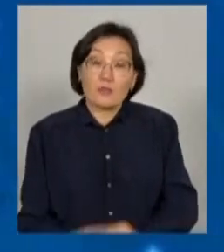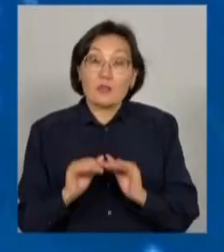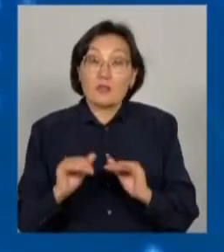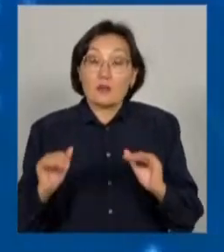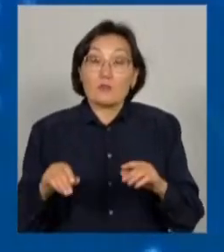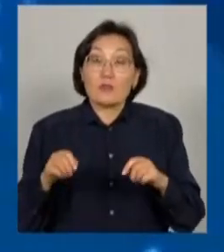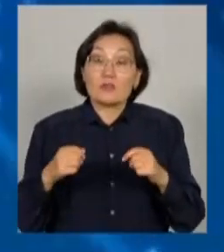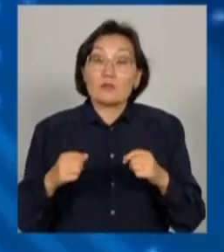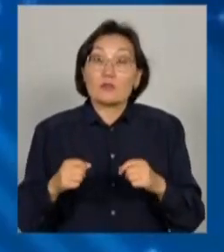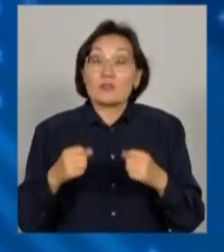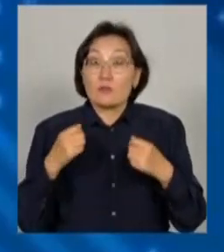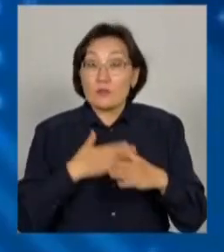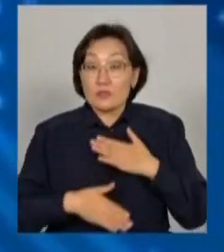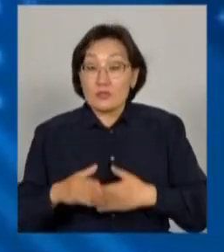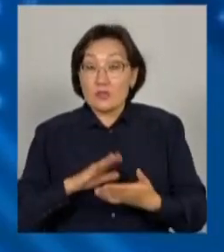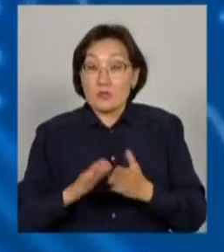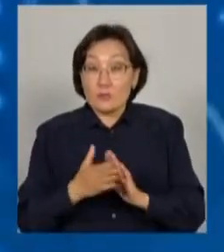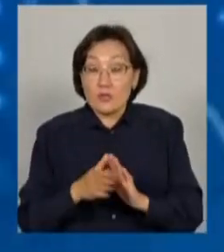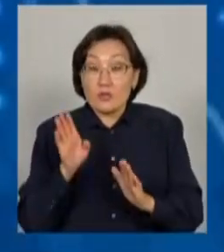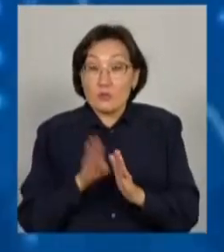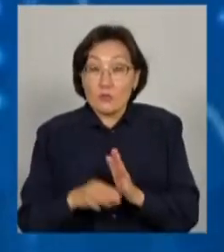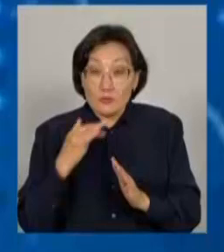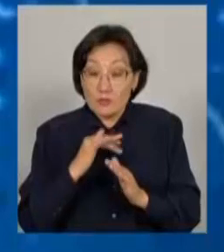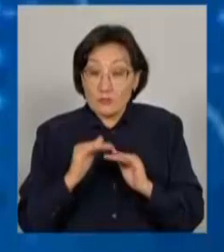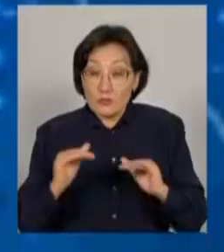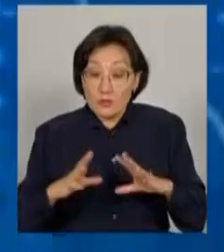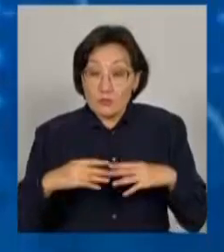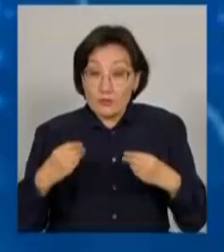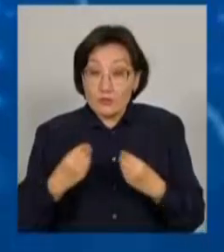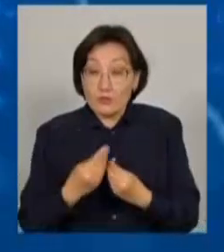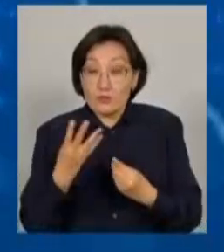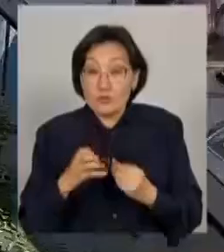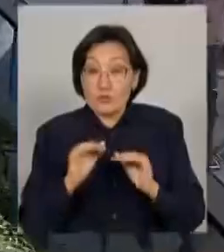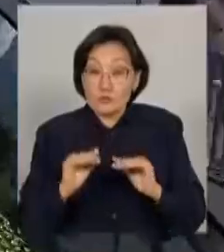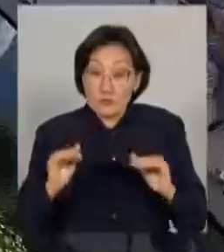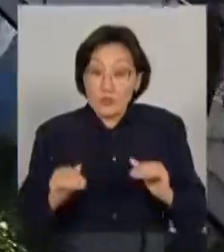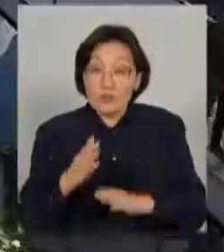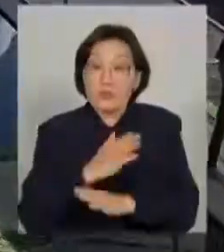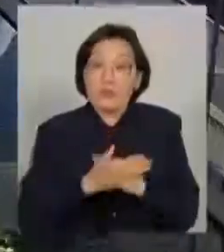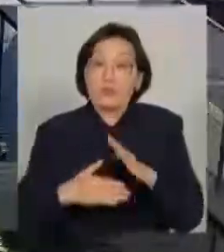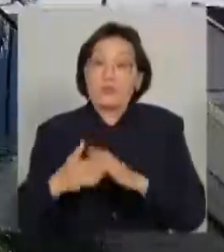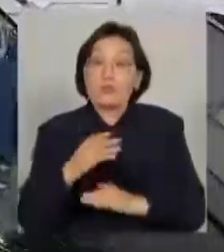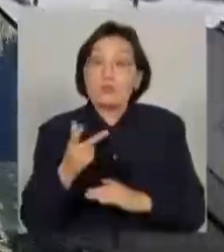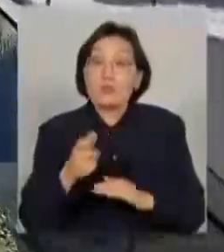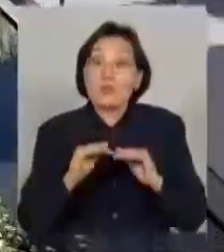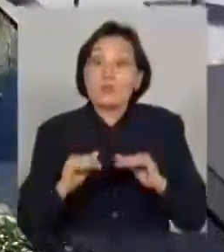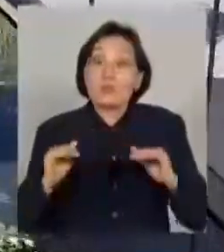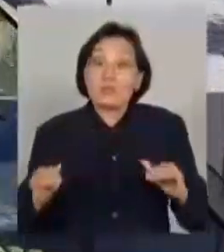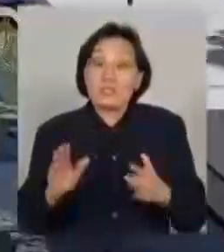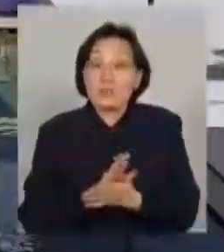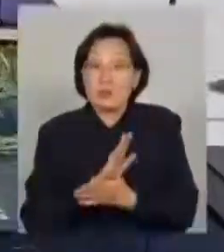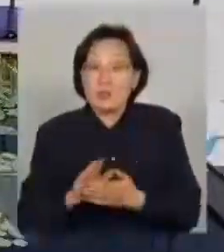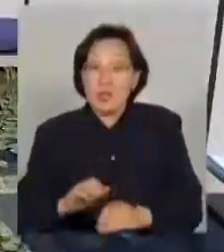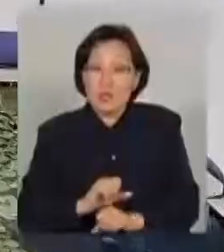Балаларға базарлық Алматыда аз қамтылған және көп балалы отбасынан шыққан 400 оқушы мен мүмкіндігі шектеулі 300 балаға